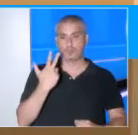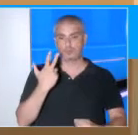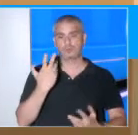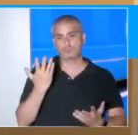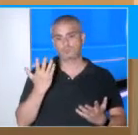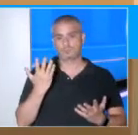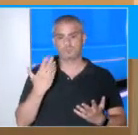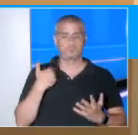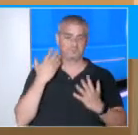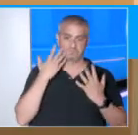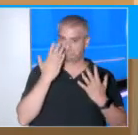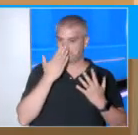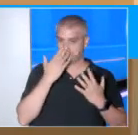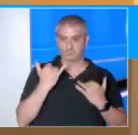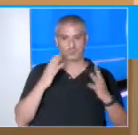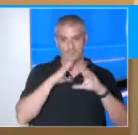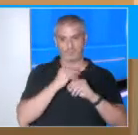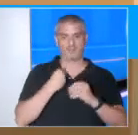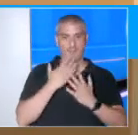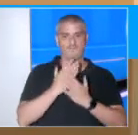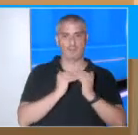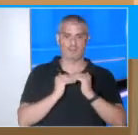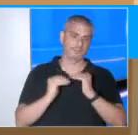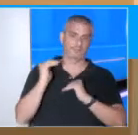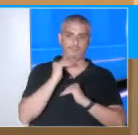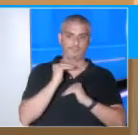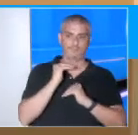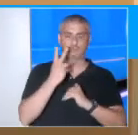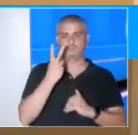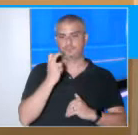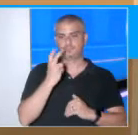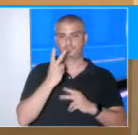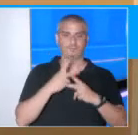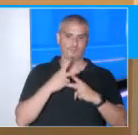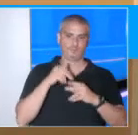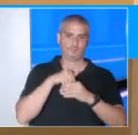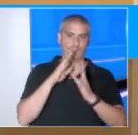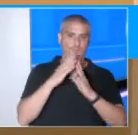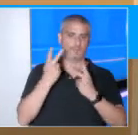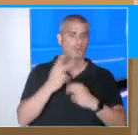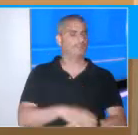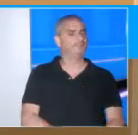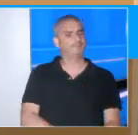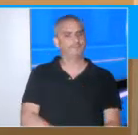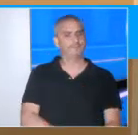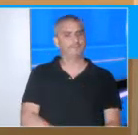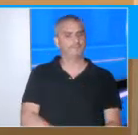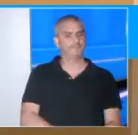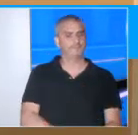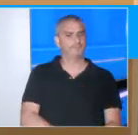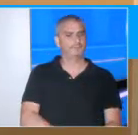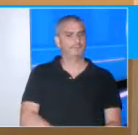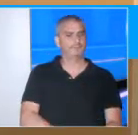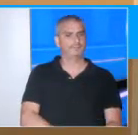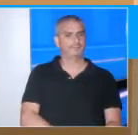ככה שאני מעריך שבמהלך הערב אנחנו כבר נהיה עם 20 חולים בבית החולים. דוקטור אוכמן, בגלים